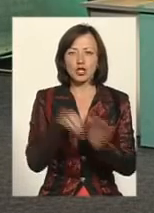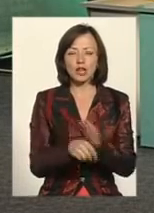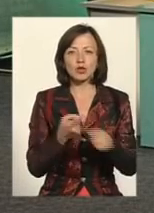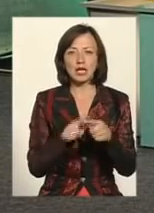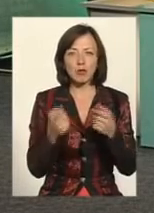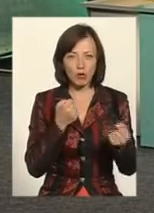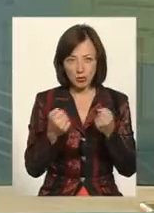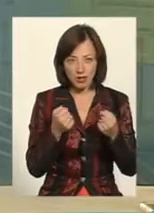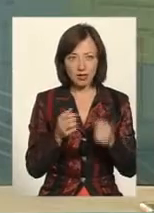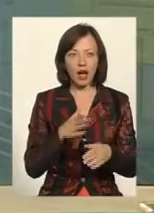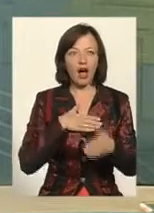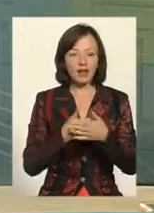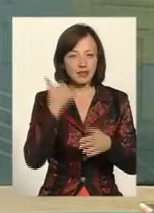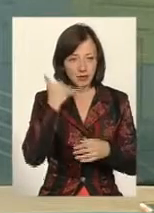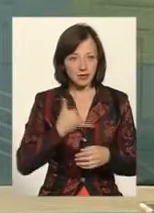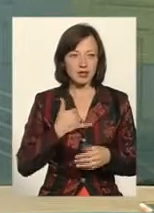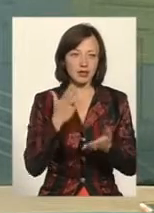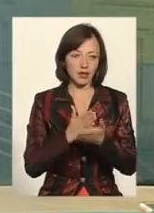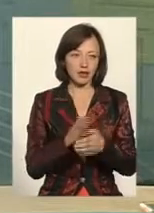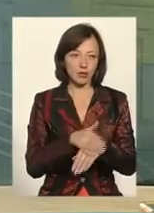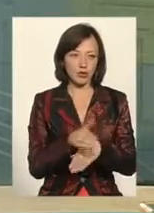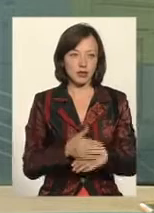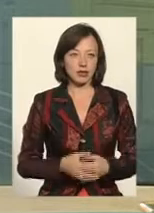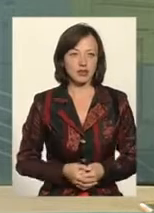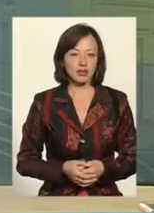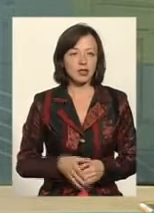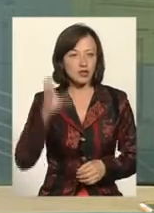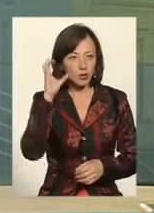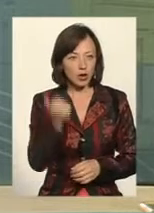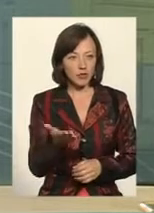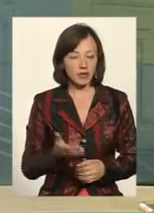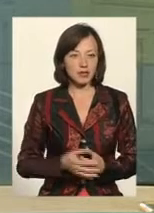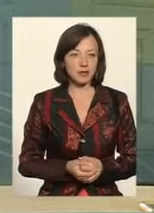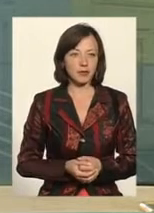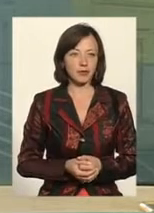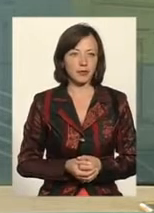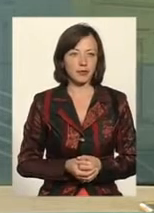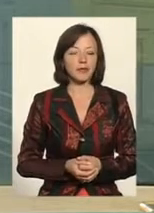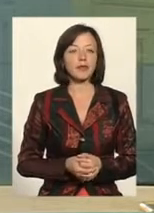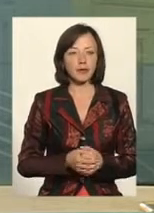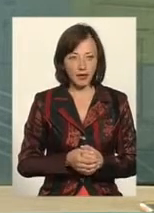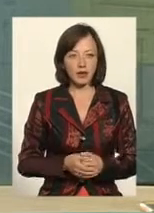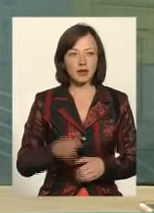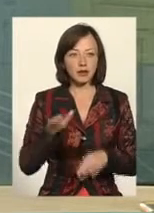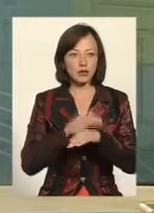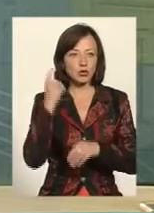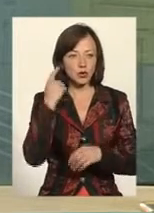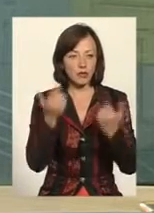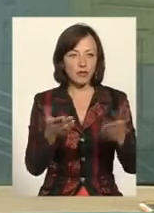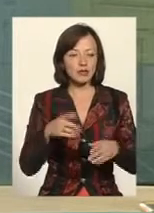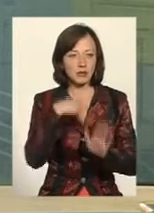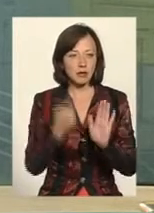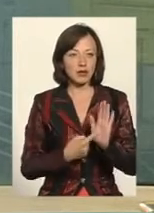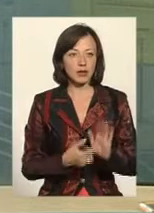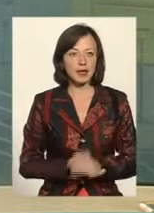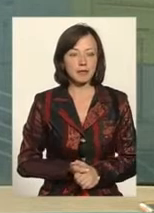Панове, у нас телеглядачі активні. Будь ласка, ще один дзвінок ми маємо. Ми слухаємо вас. Алло. Добрий вечір, ми чуємо вас. Ставте, будь